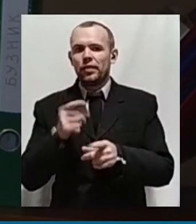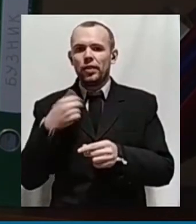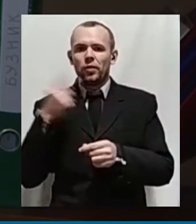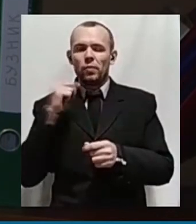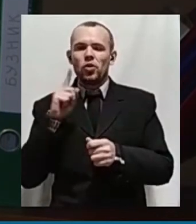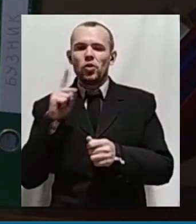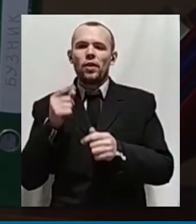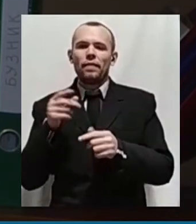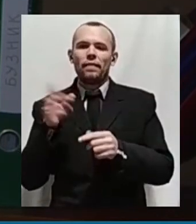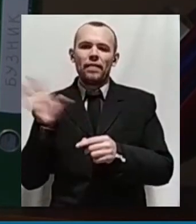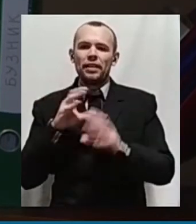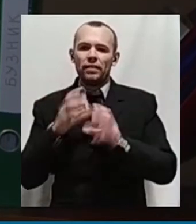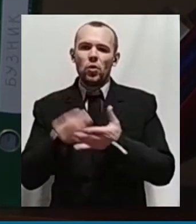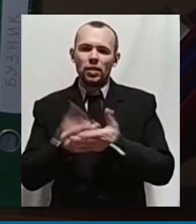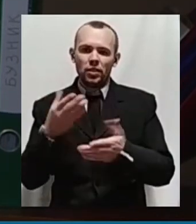больше 5 лет.